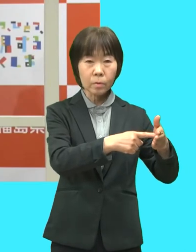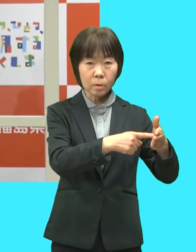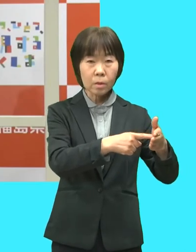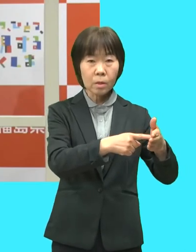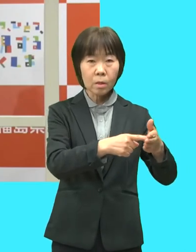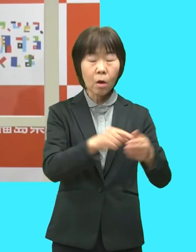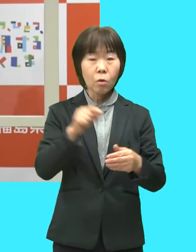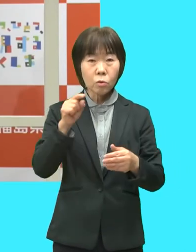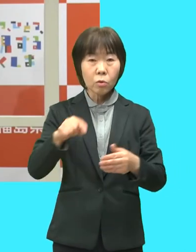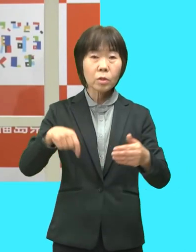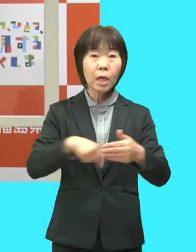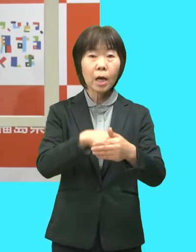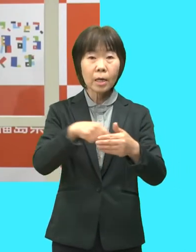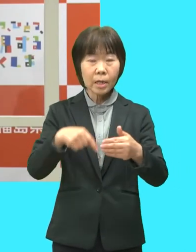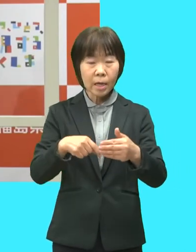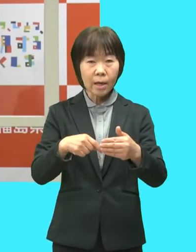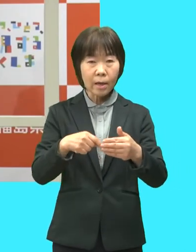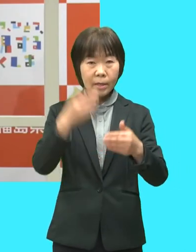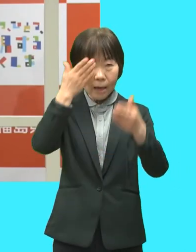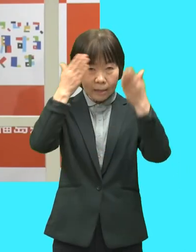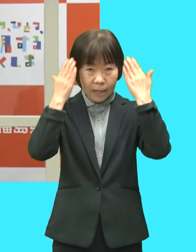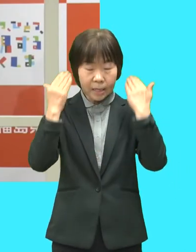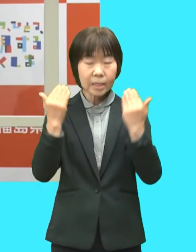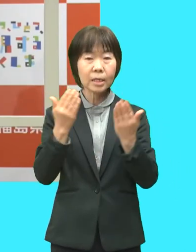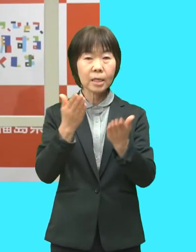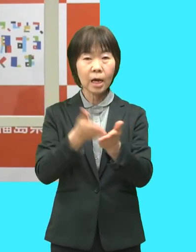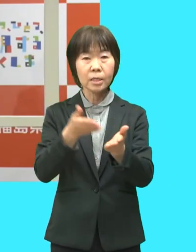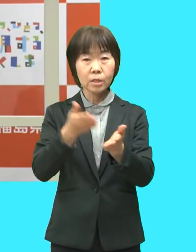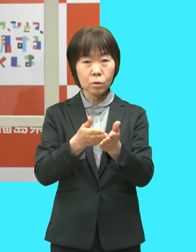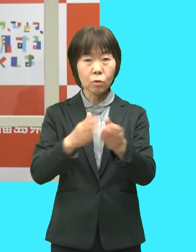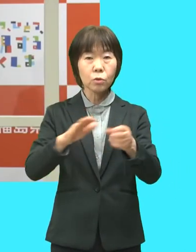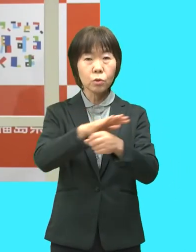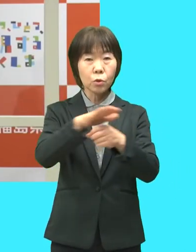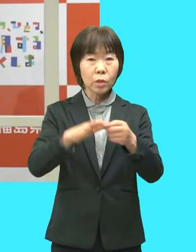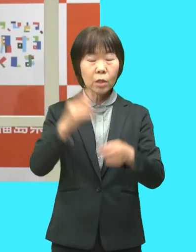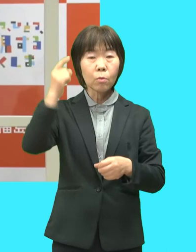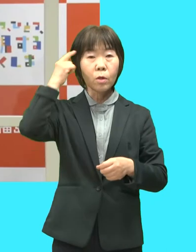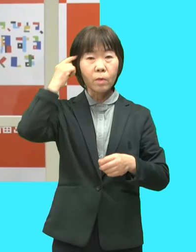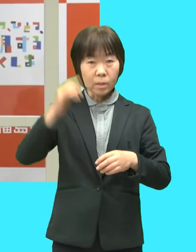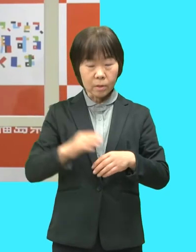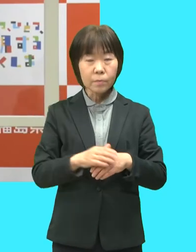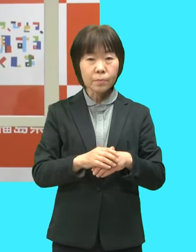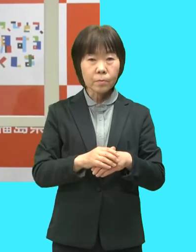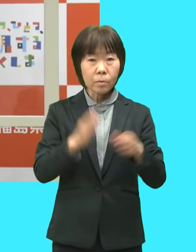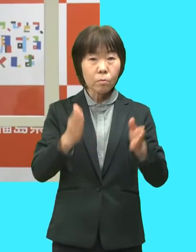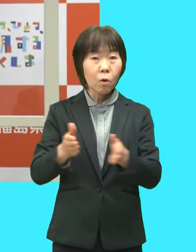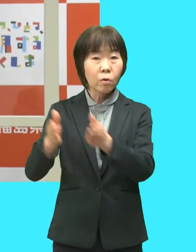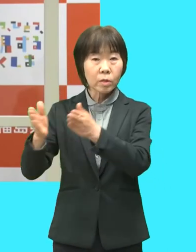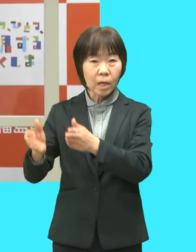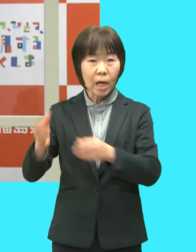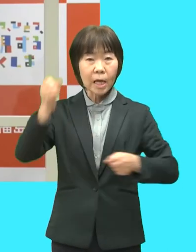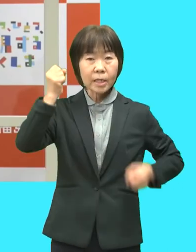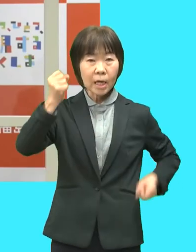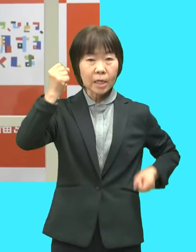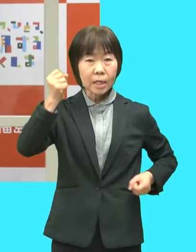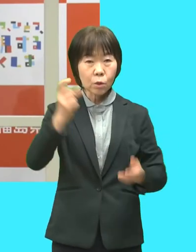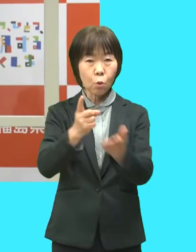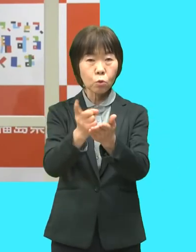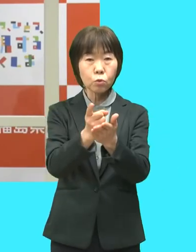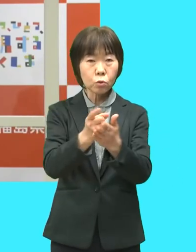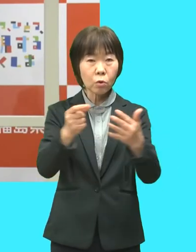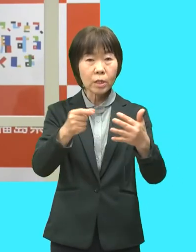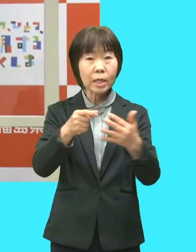やはりそういう中で丁寧に発信していくことが重要だと考えております。一方で聖火リレーのルート選